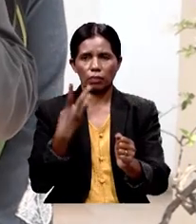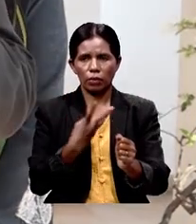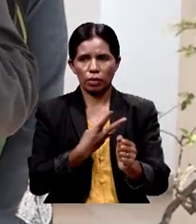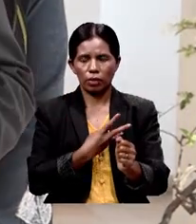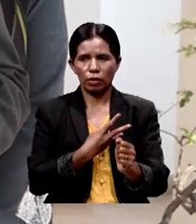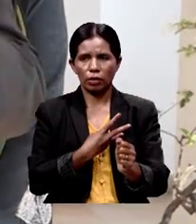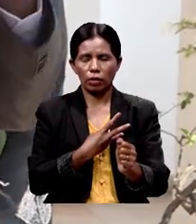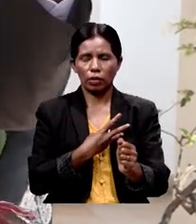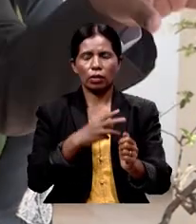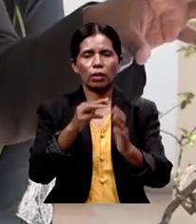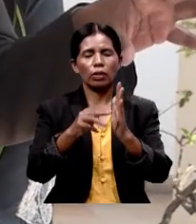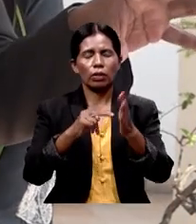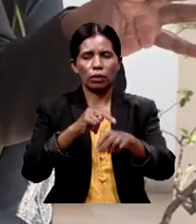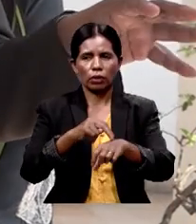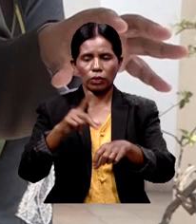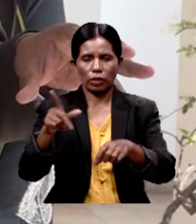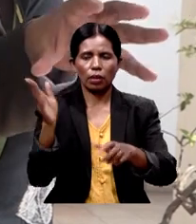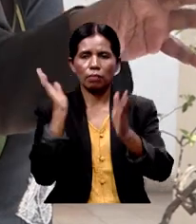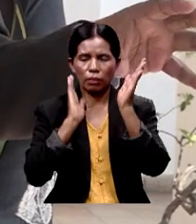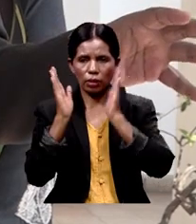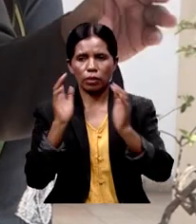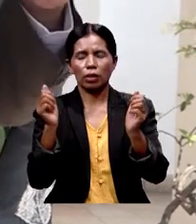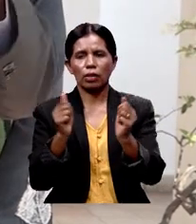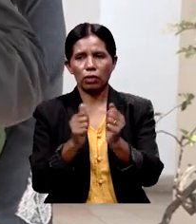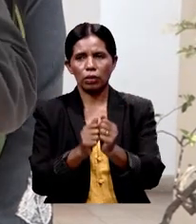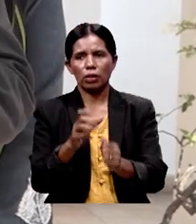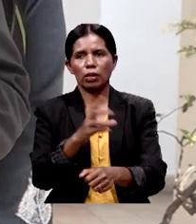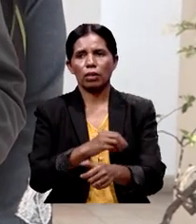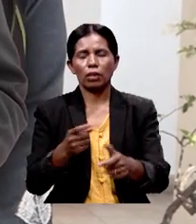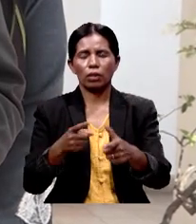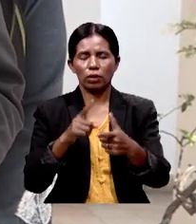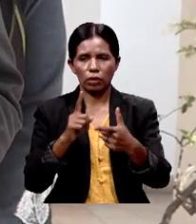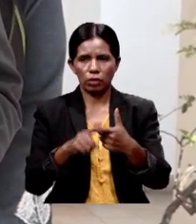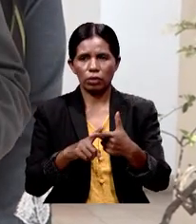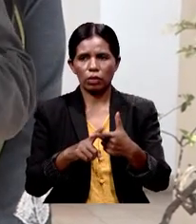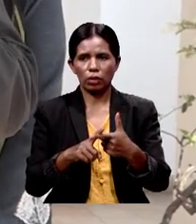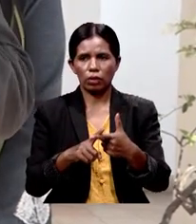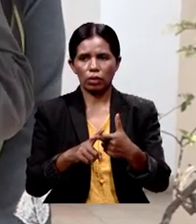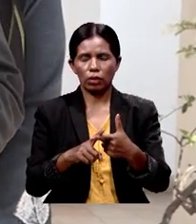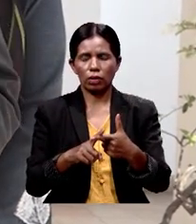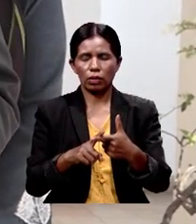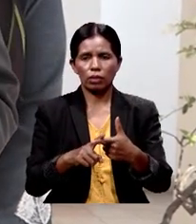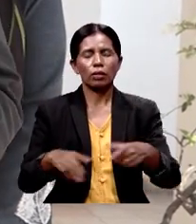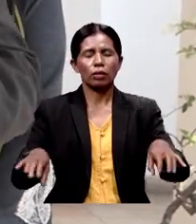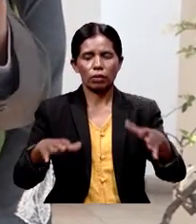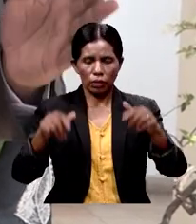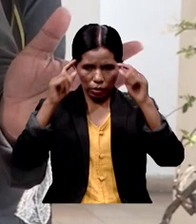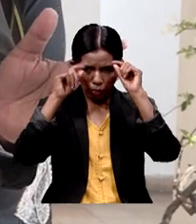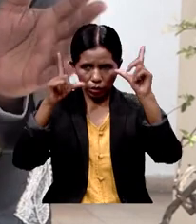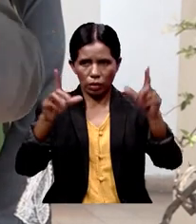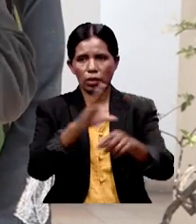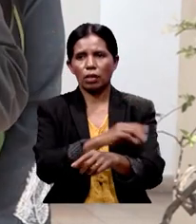berita nasional Malaysia bernama dengan pihak yang berwajib di Timor lest